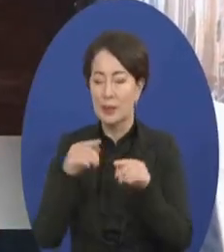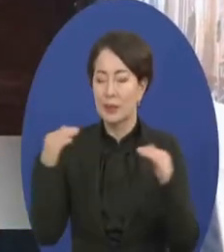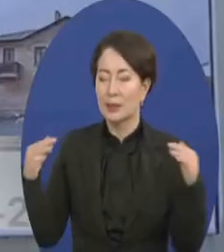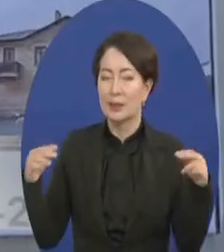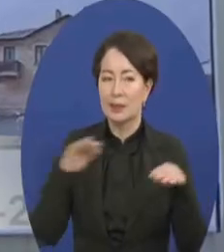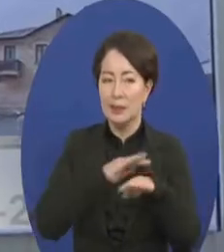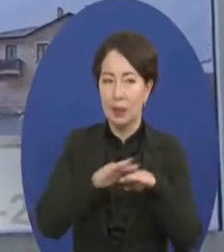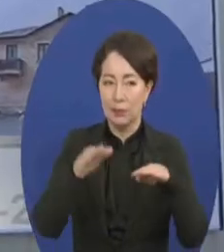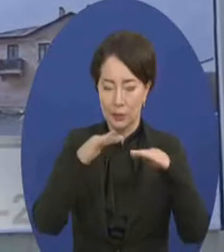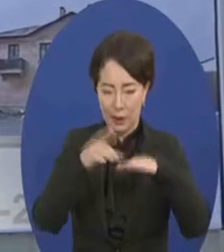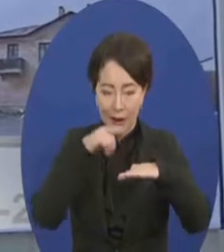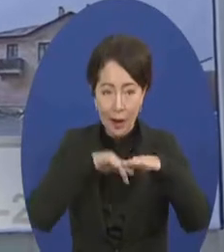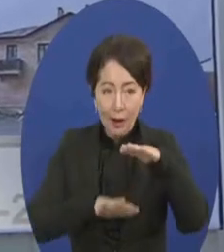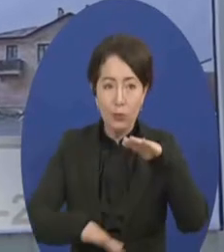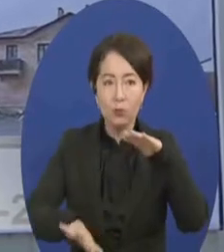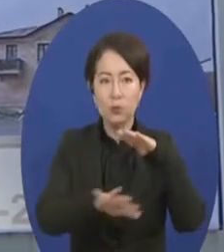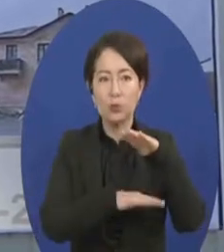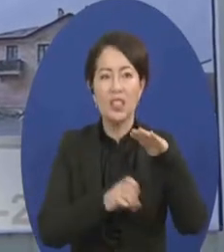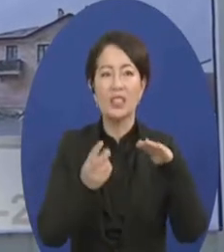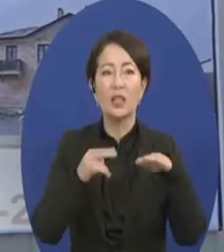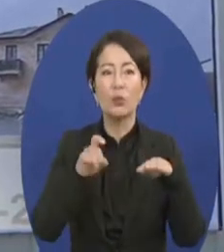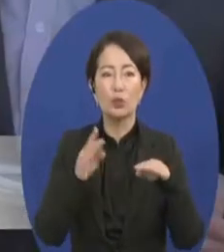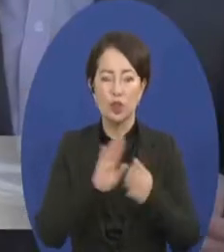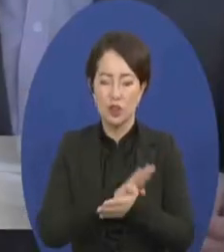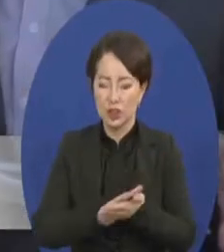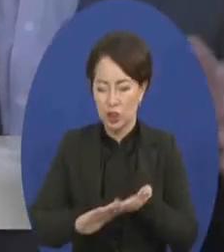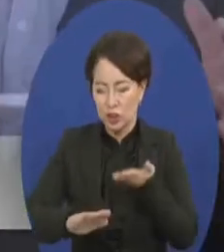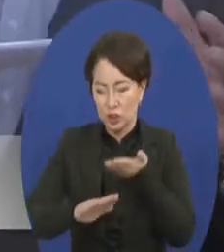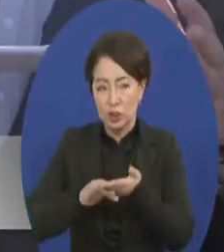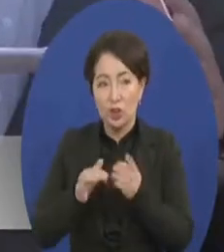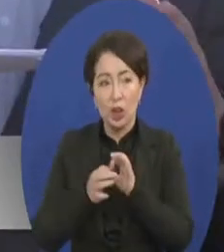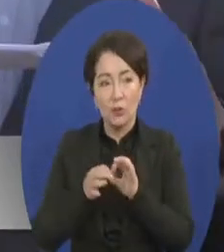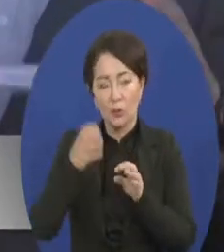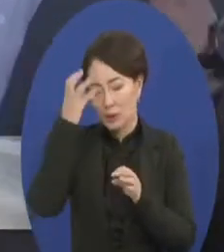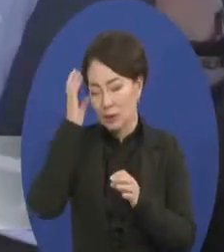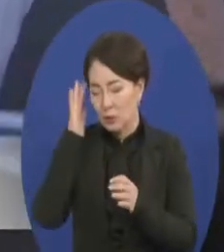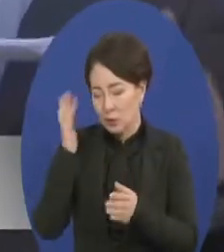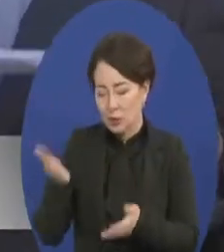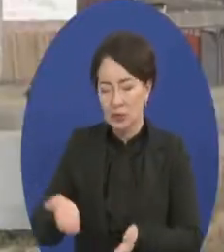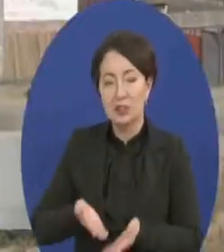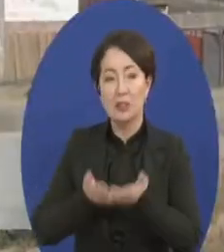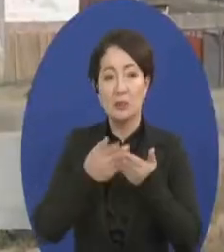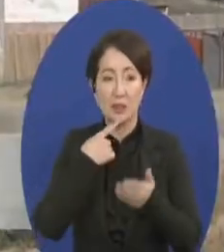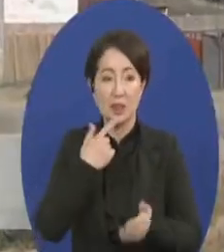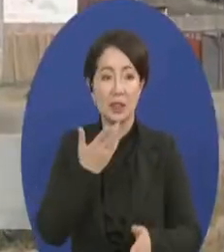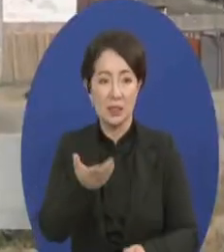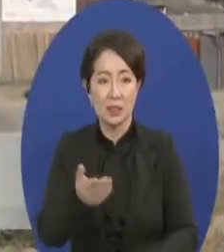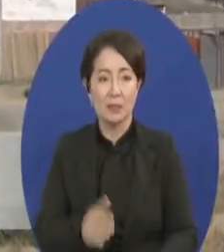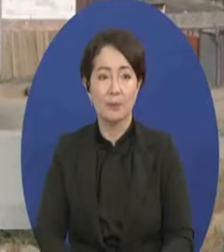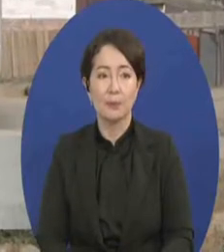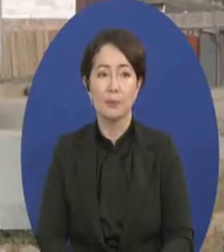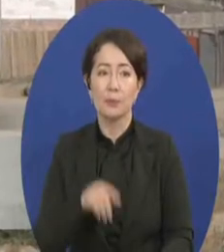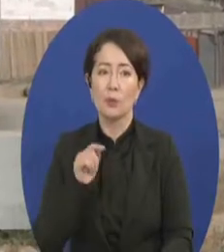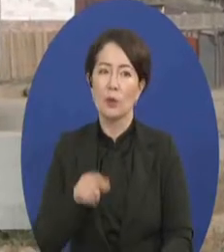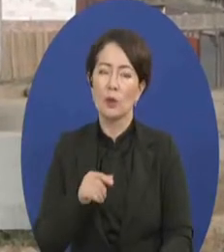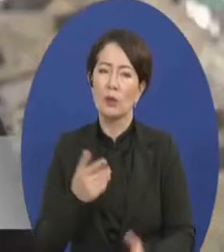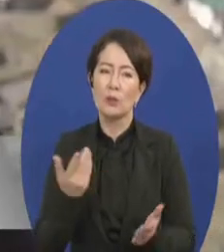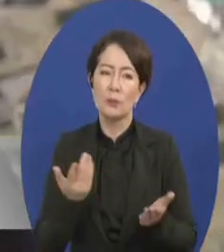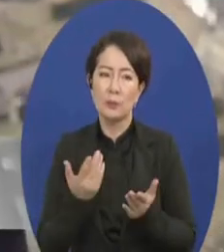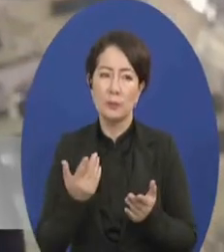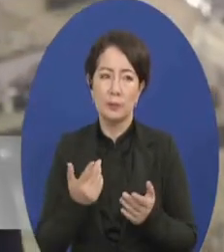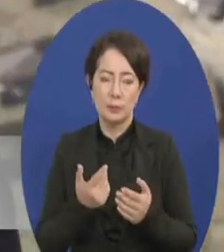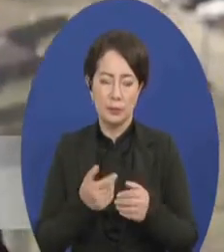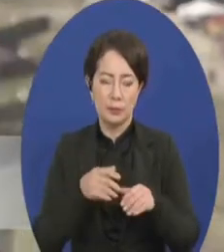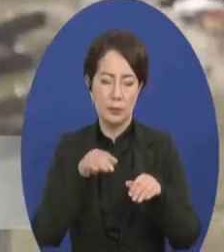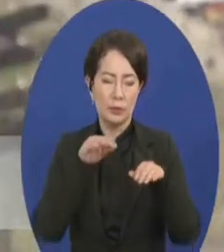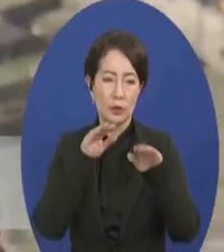барих, газар доор хот буюу дэд бүтцийг шинчилж өргөтгөхөд засгийн газраас бодлогоор дэмжинэ гэдгийг хэлсэн юм а. Өнөөдөр бид нар чирэл ингээд